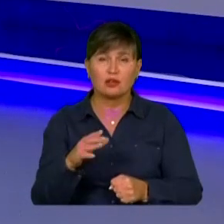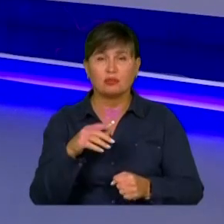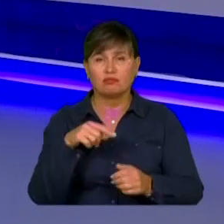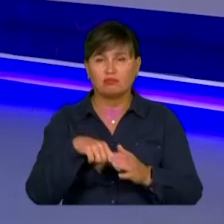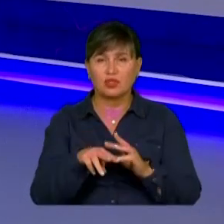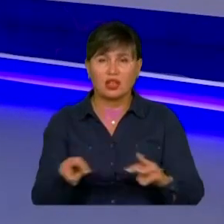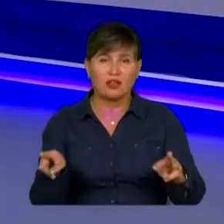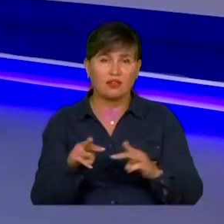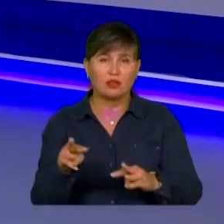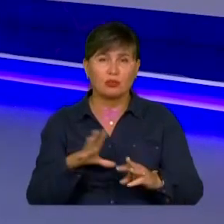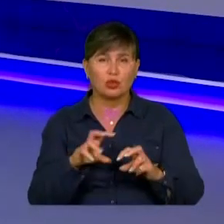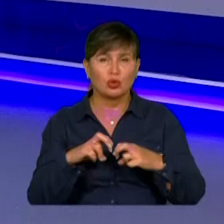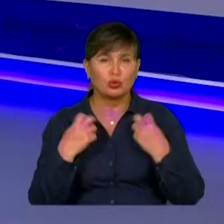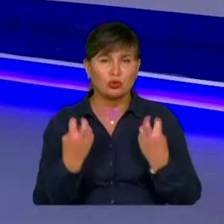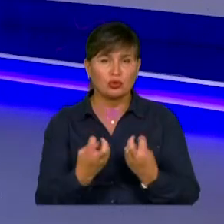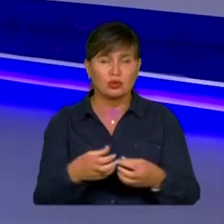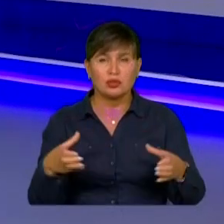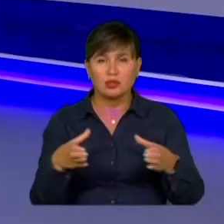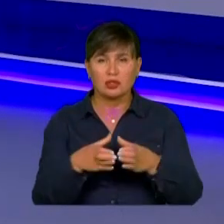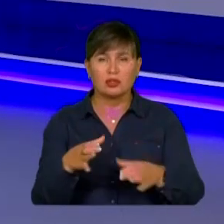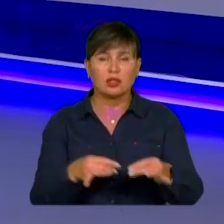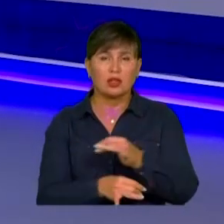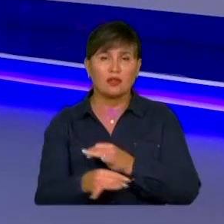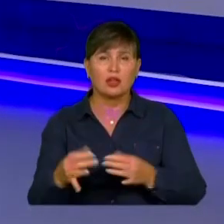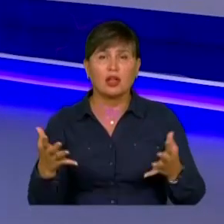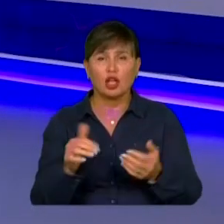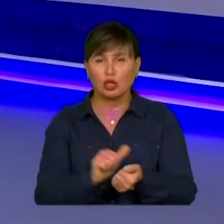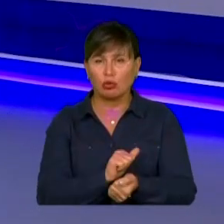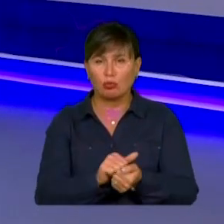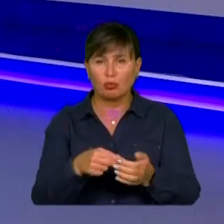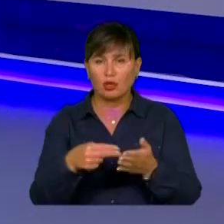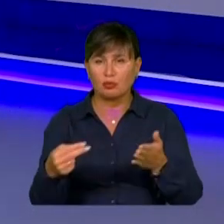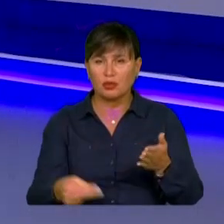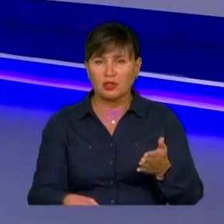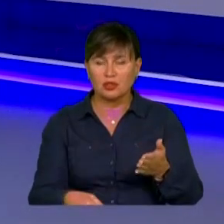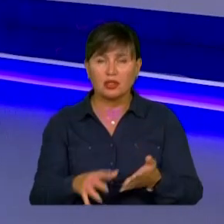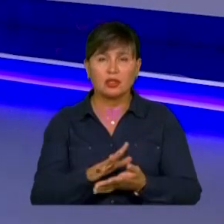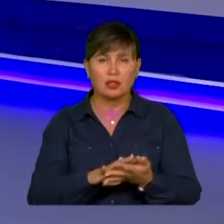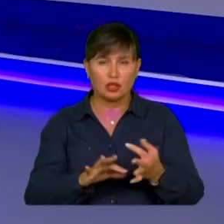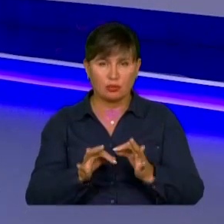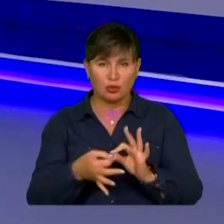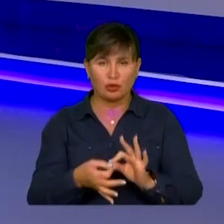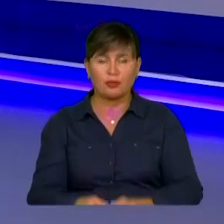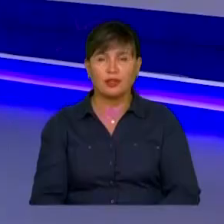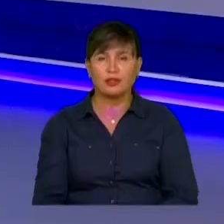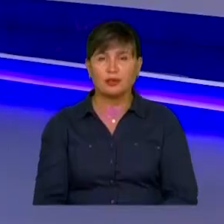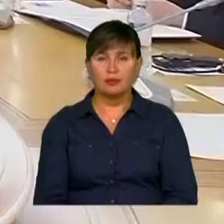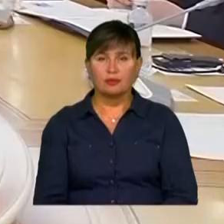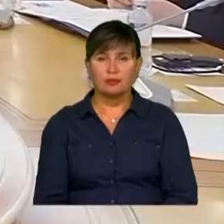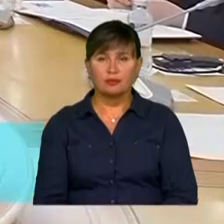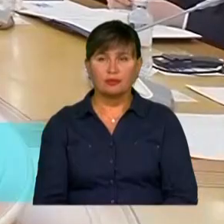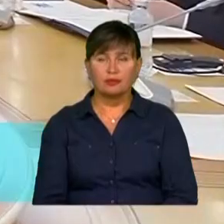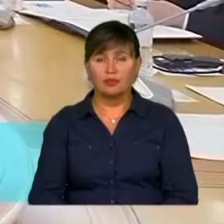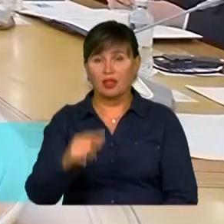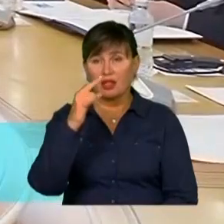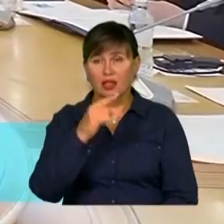переговоры в узком и расширенных составах. О чем говорили и какие документы подписали стороны, узнаем у Дали Насиповой. Казахи